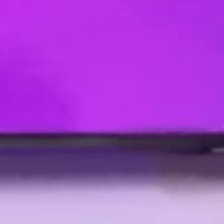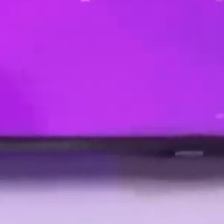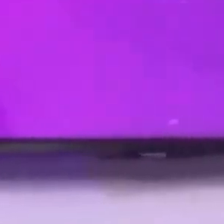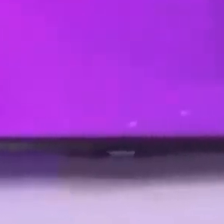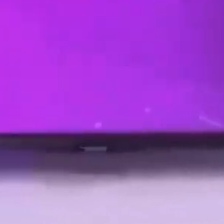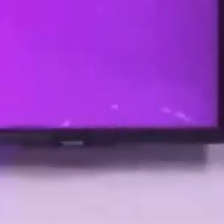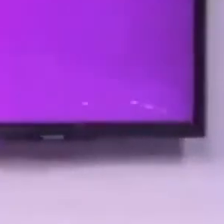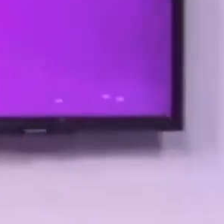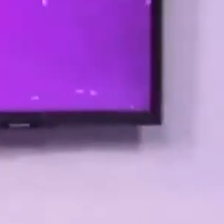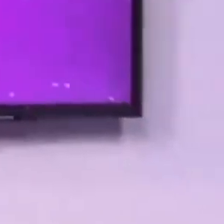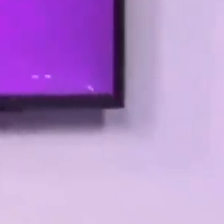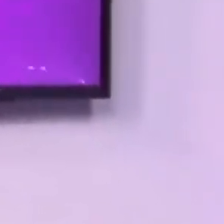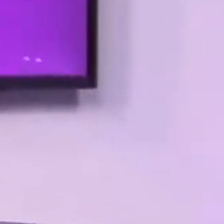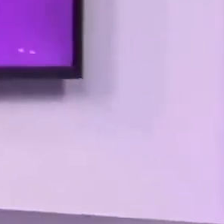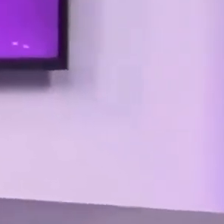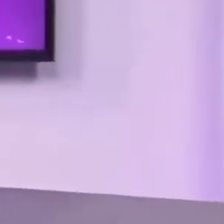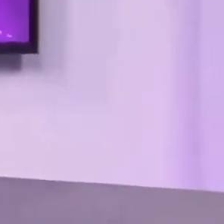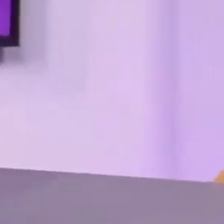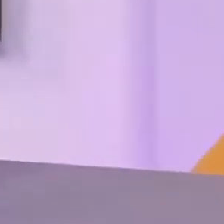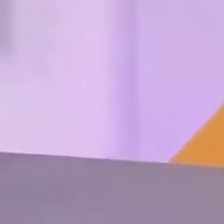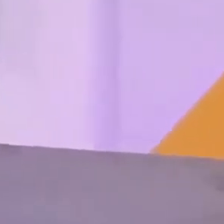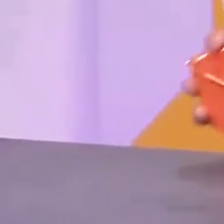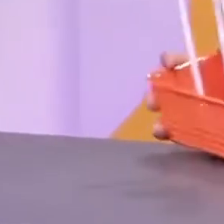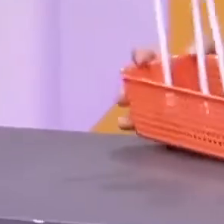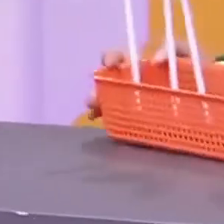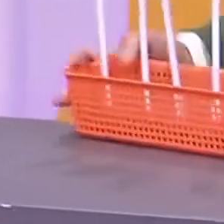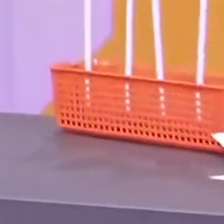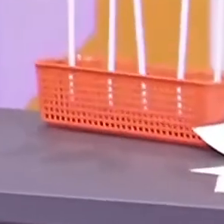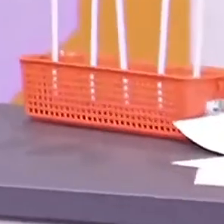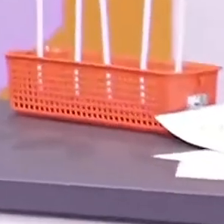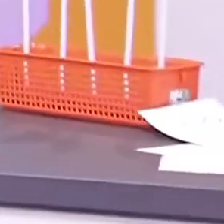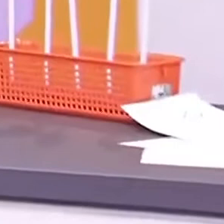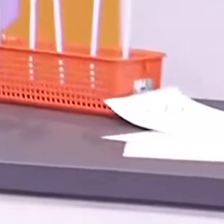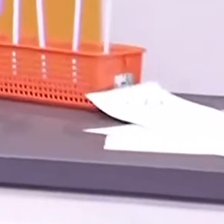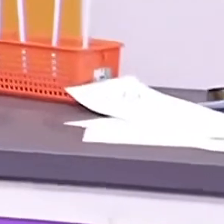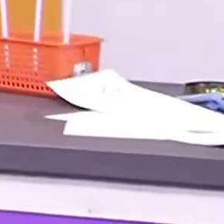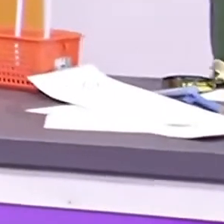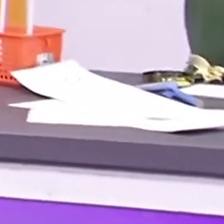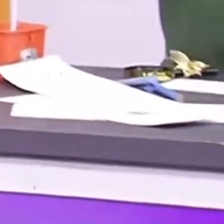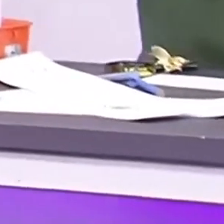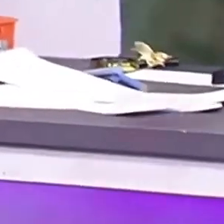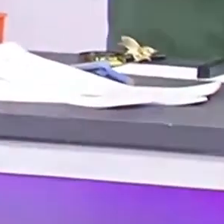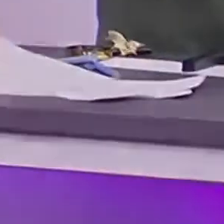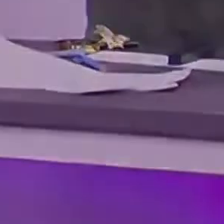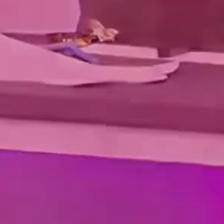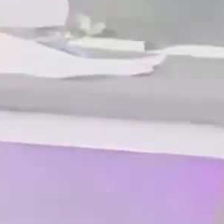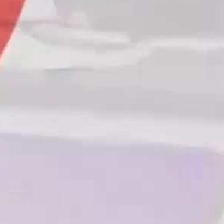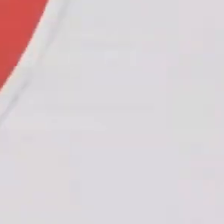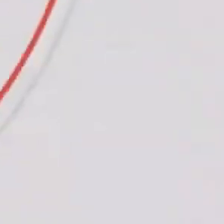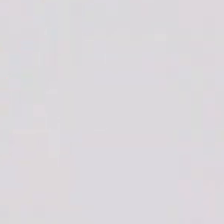itulah dia operasi tolak Berapa bagi 8 tolak 6